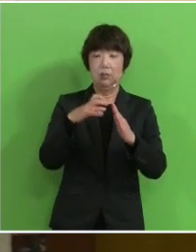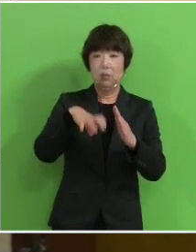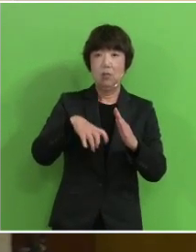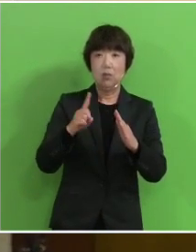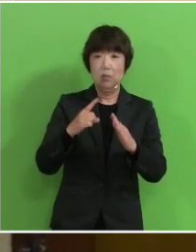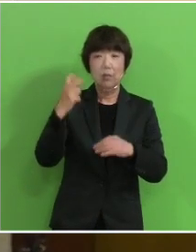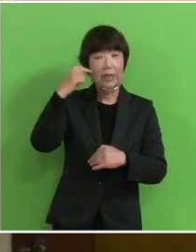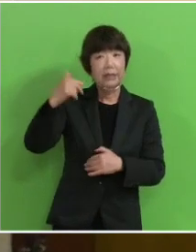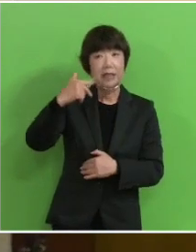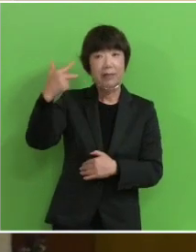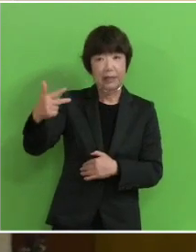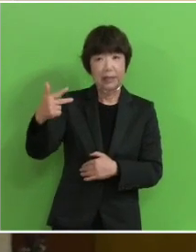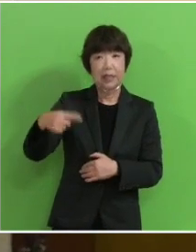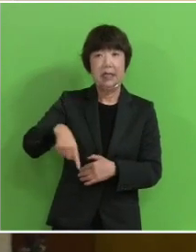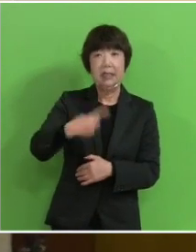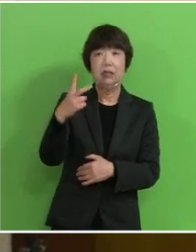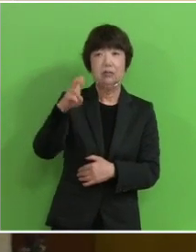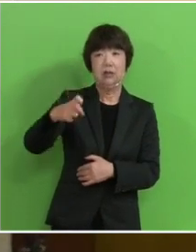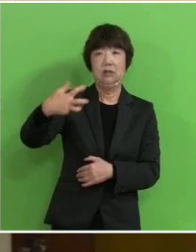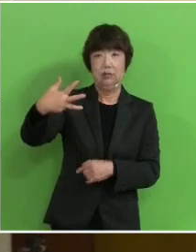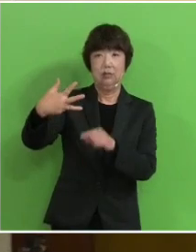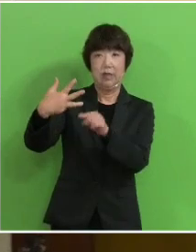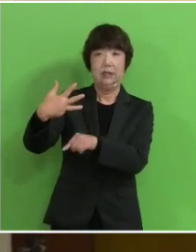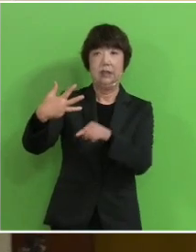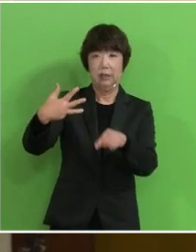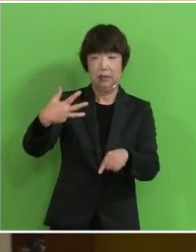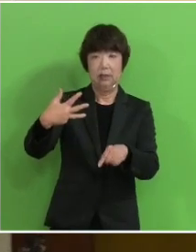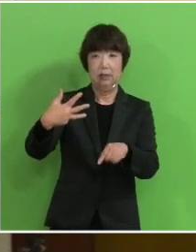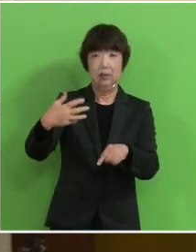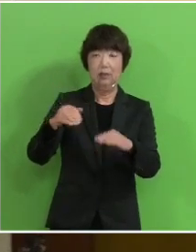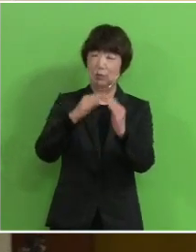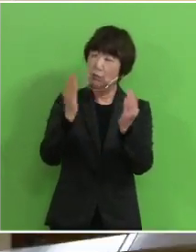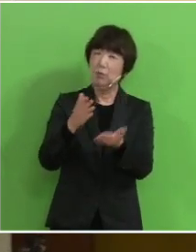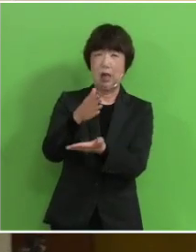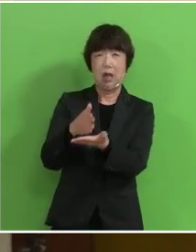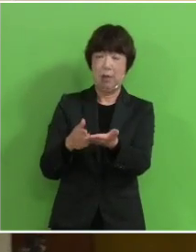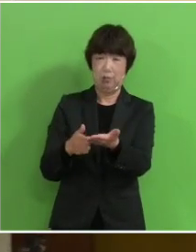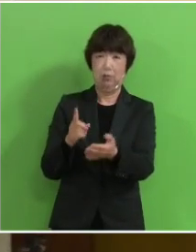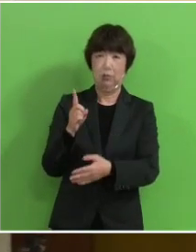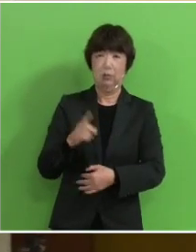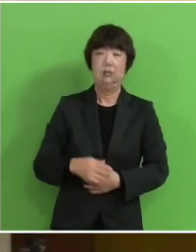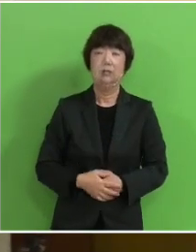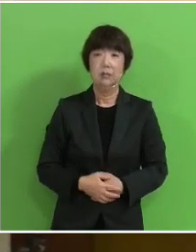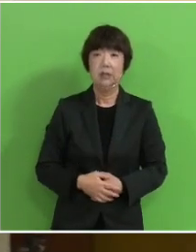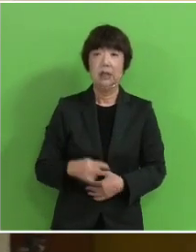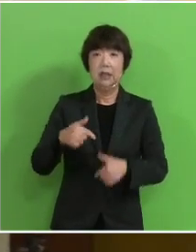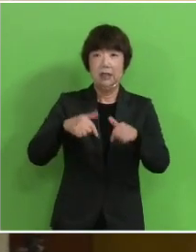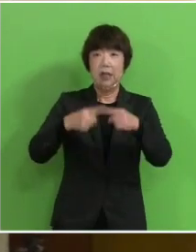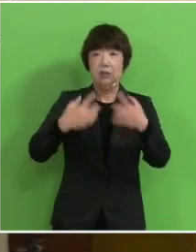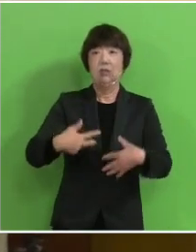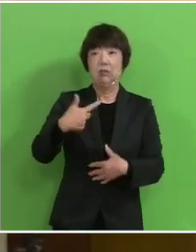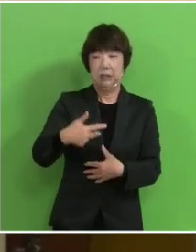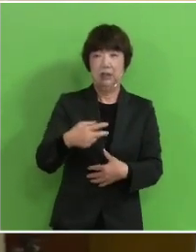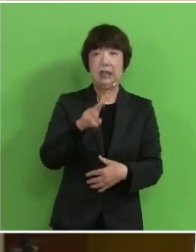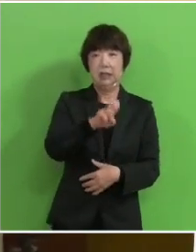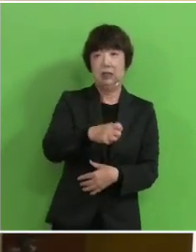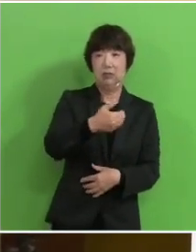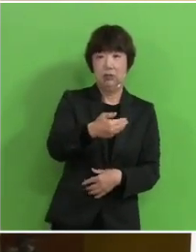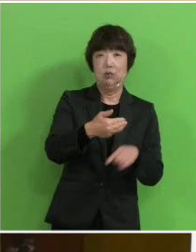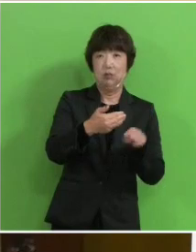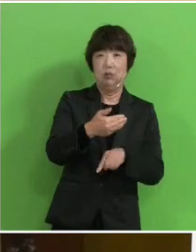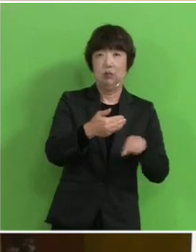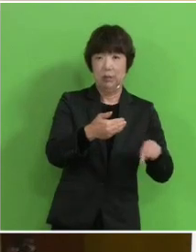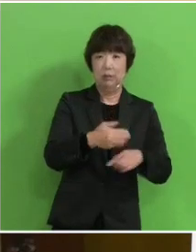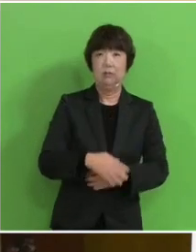松山市が128名ほぼ半分そして西条市が29名